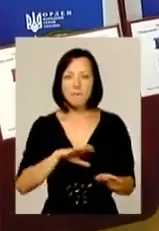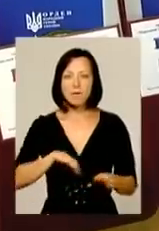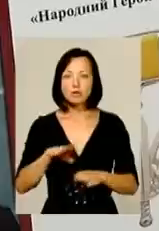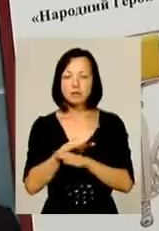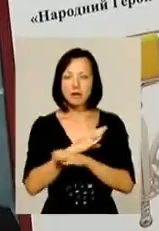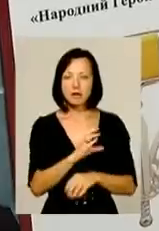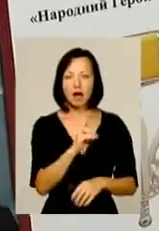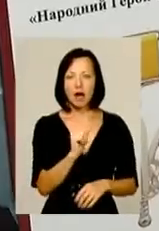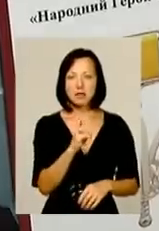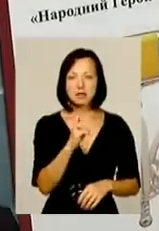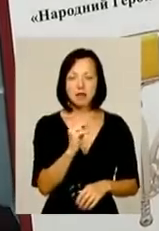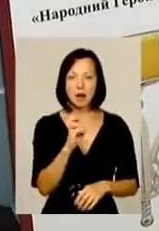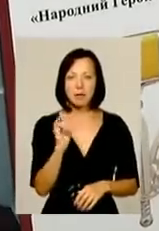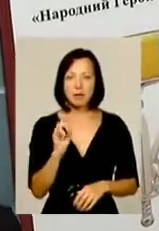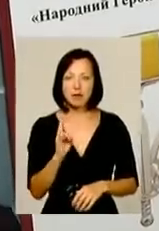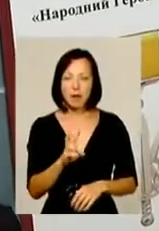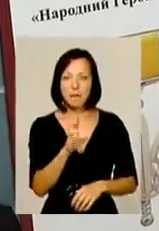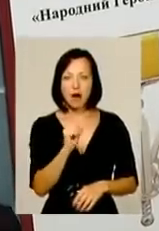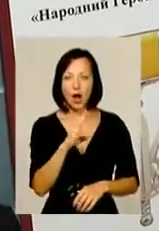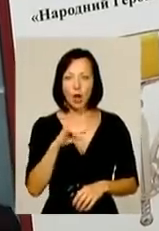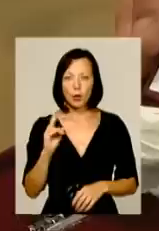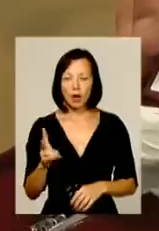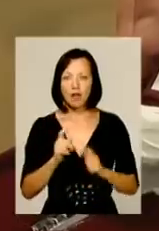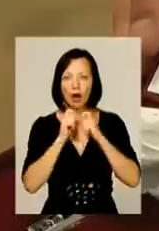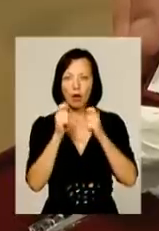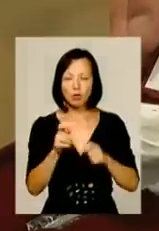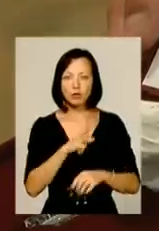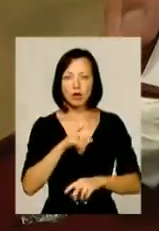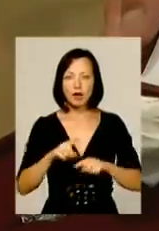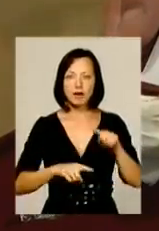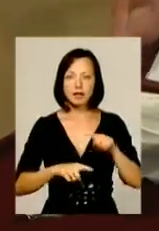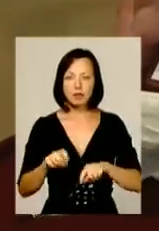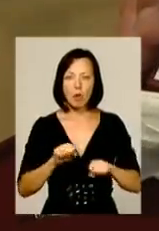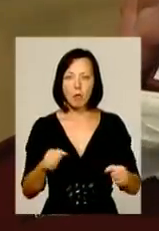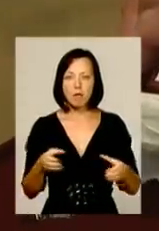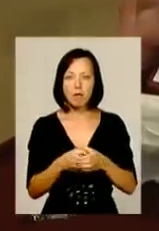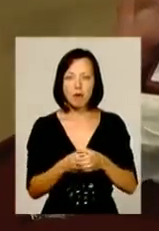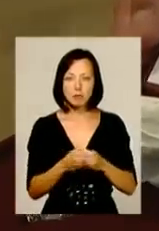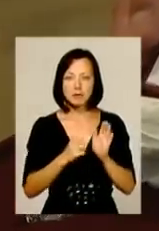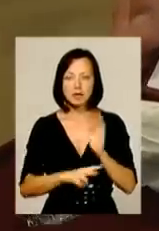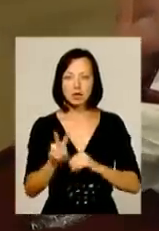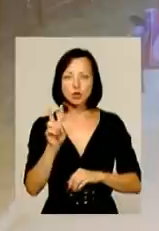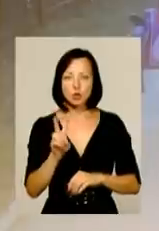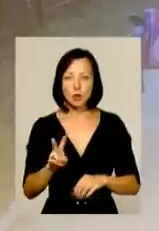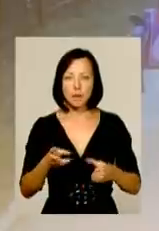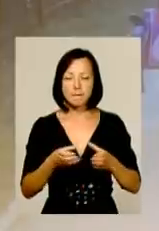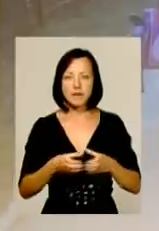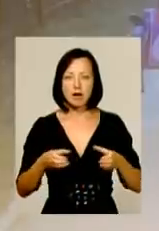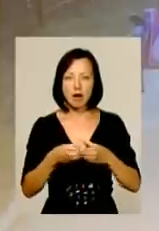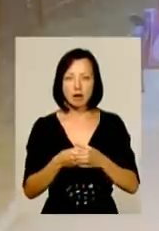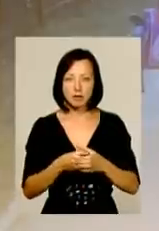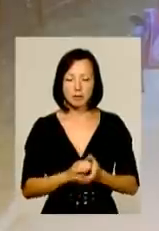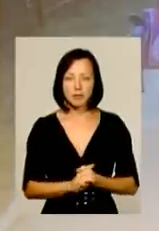отримали Сергій Кацабін та Михайло Балюк. Почесна нагорода була вручена й рідним комбата 72-ї бригади Андрія Жука з позивним